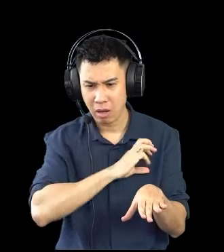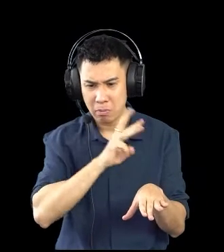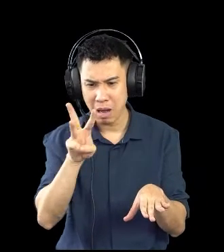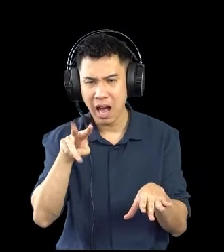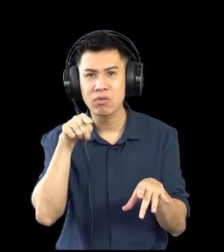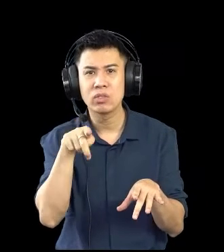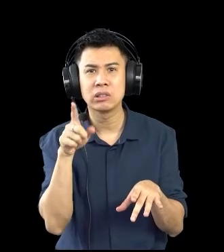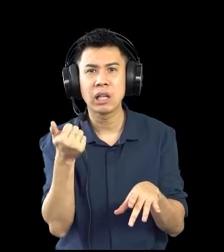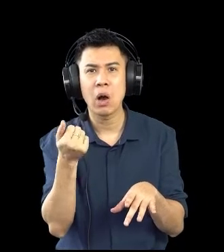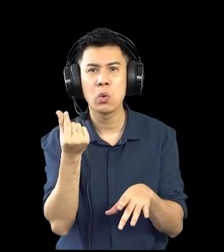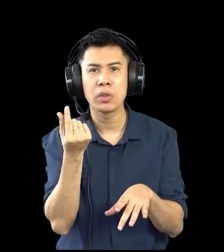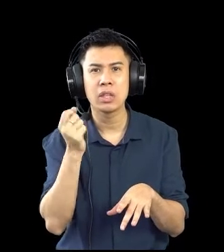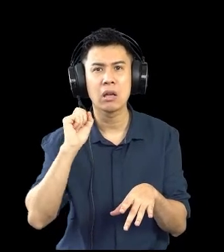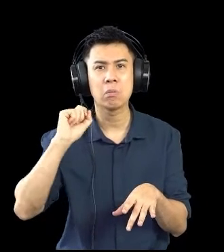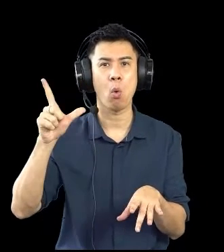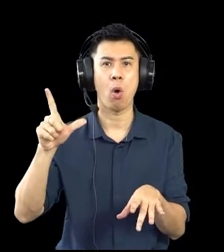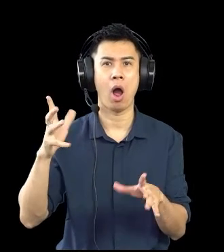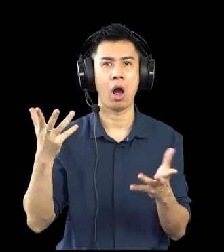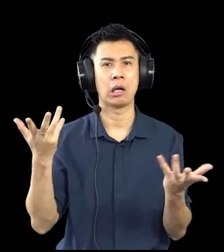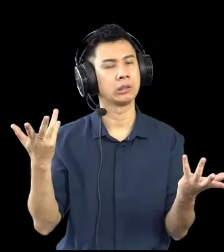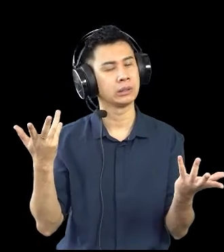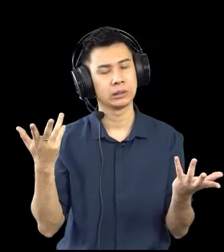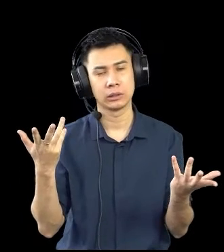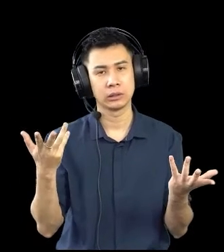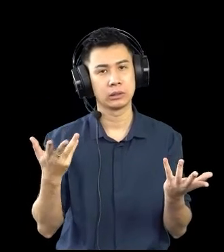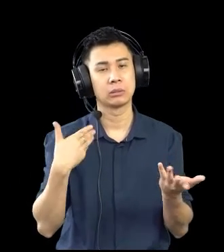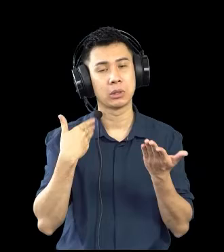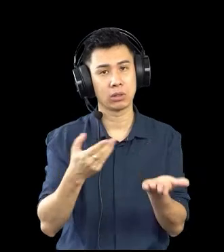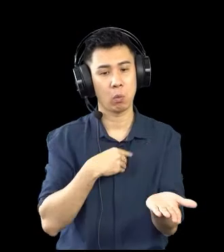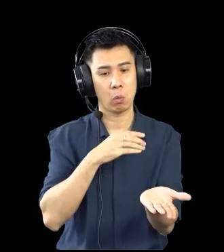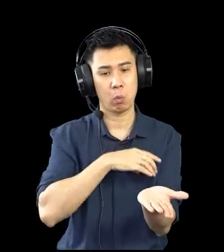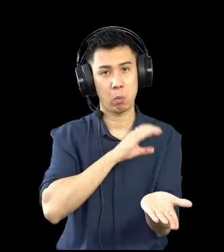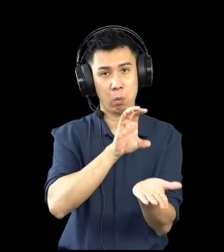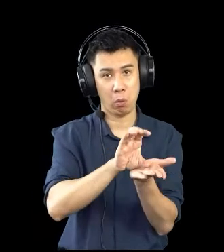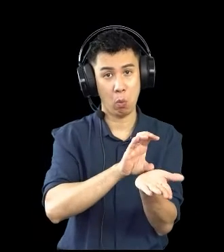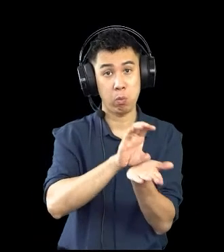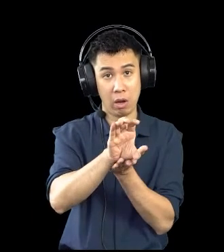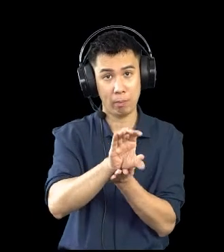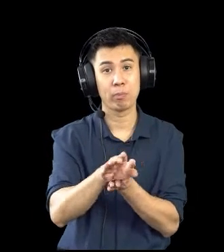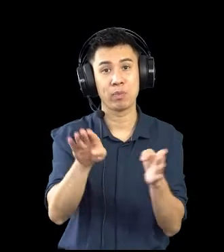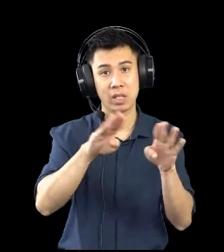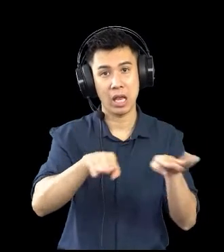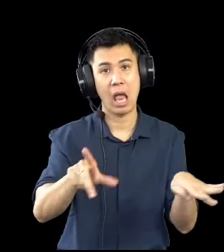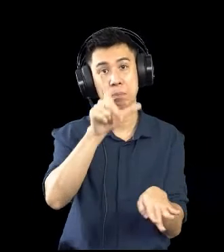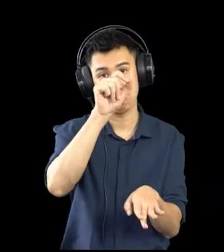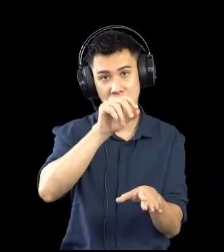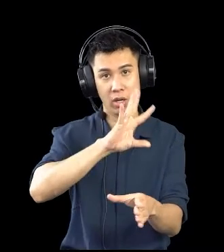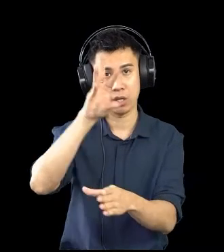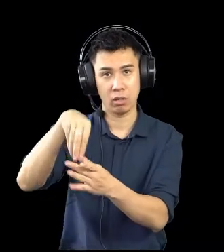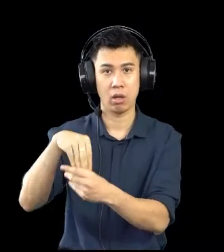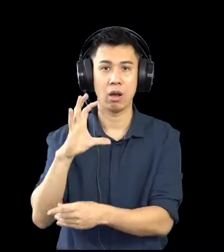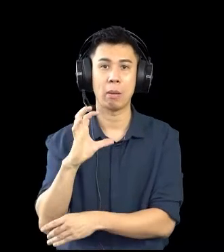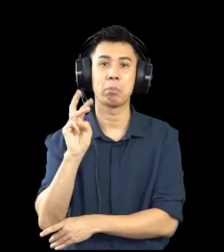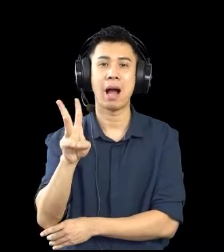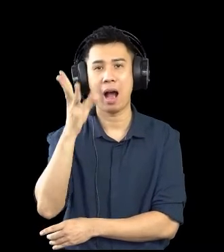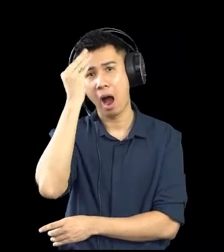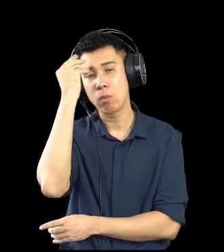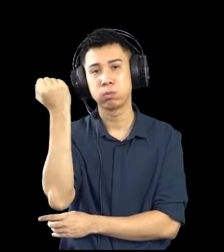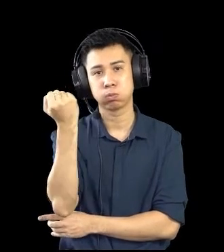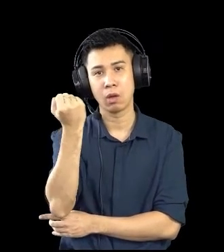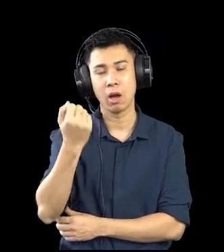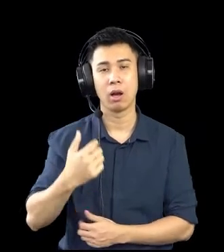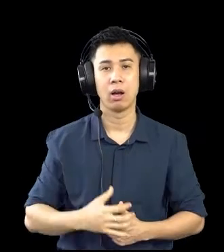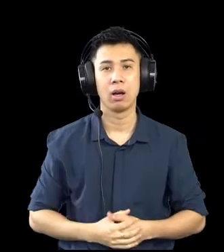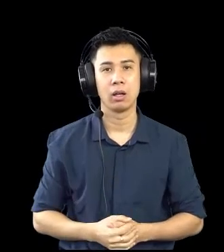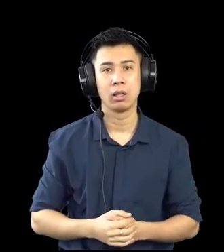do cái chi phí nó vẫn còn rất là khá là đắt đỏ nên là bọn em mới chỉ có thể cung cấp được cho 10 bạn. Thì về cái câu hỏi của chị